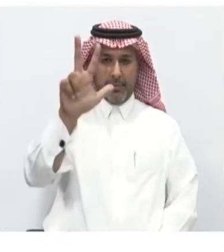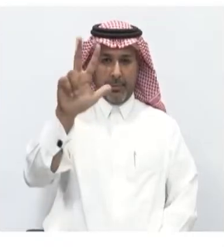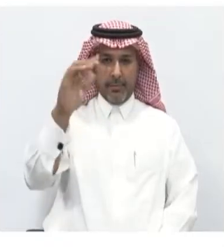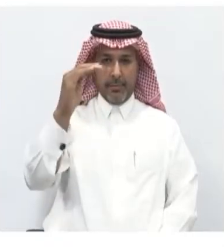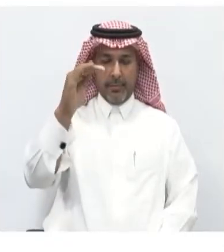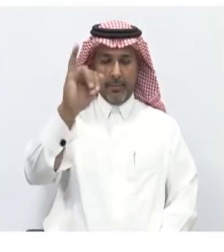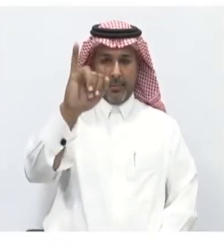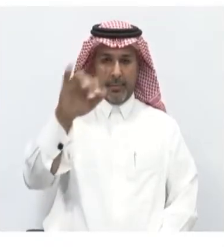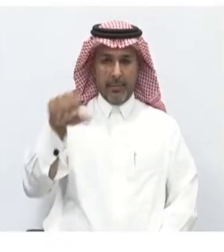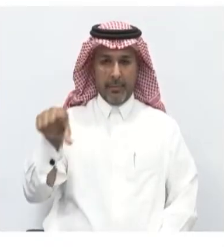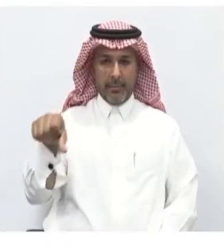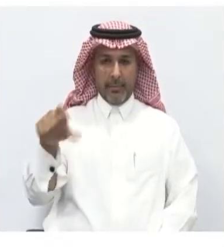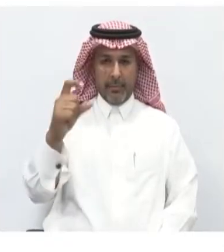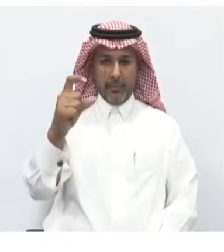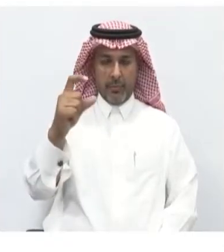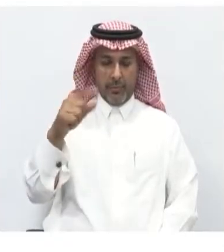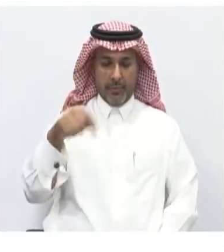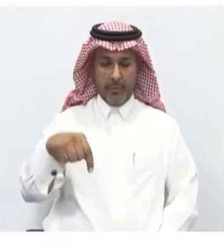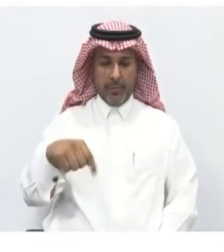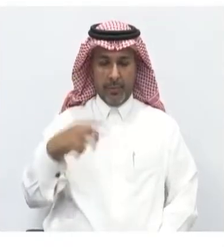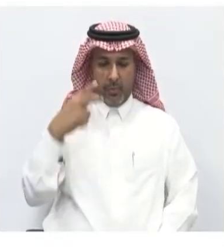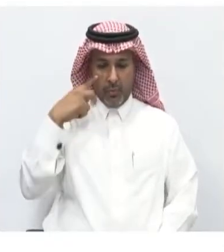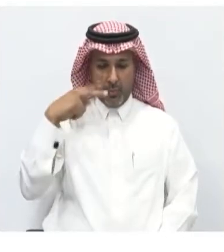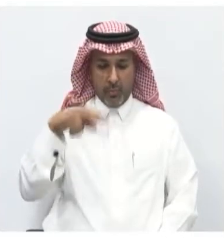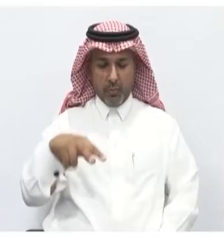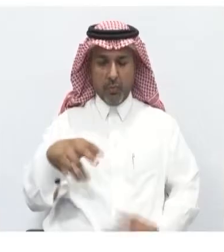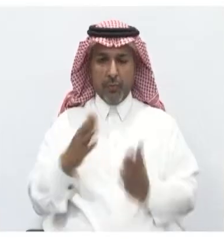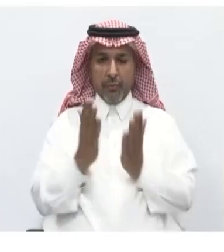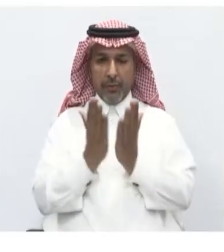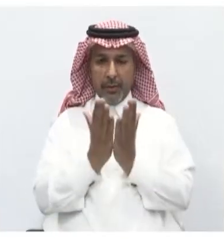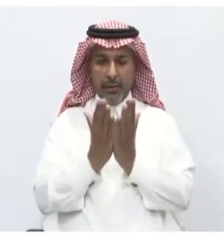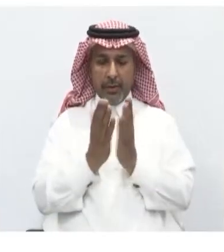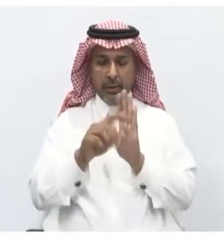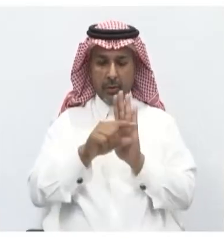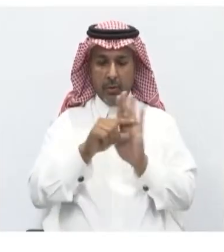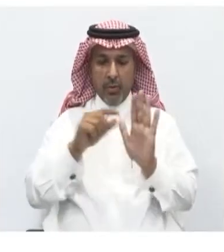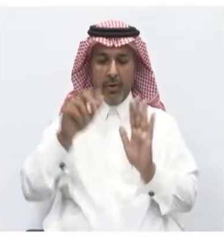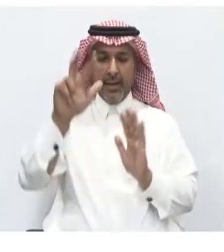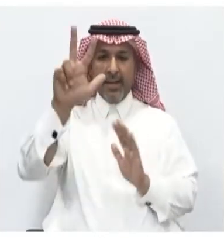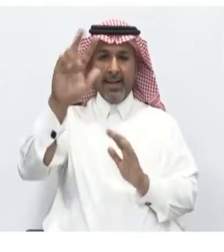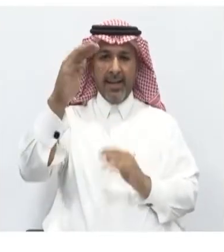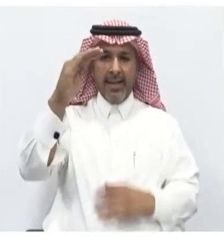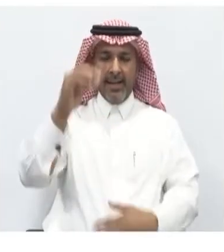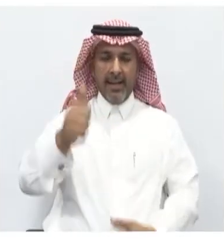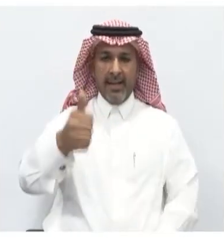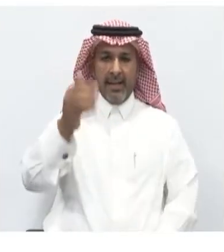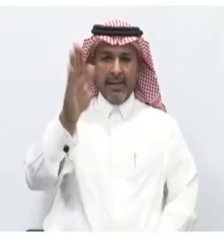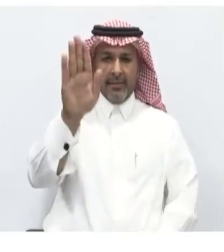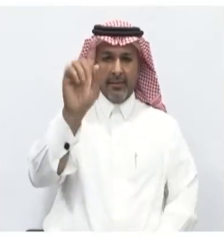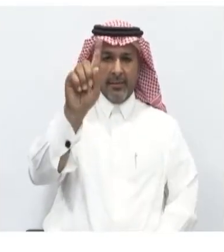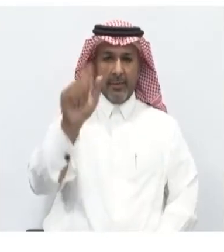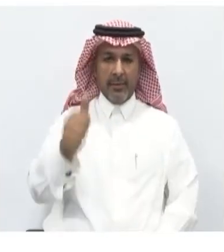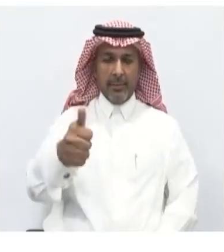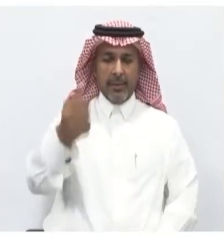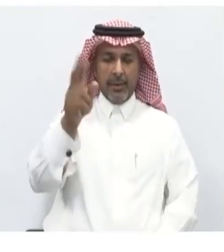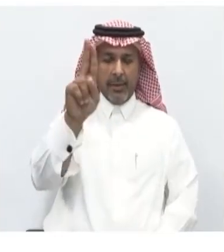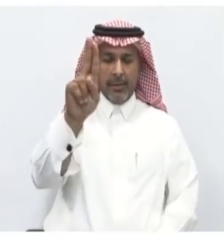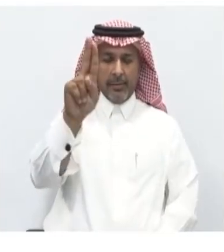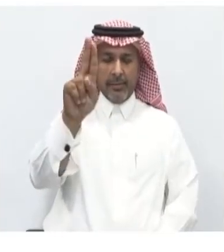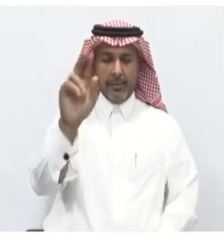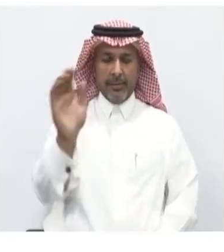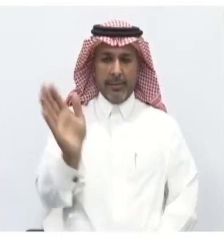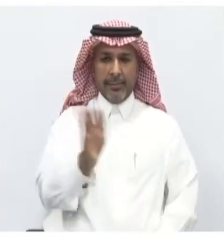علاقه المول بالجسيمات سيكون باذن الله على ثلاث حصص اليوم هو الجزء الاول الفكره العامه